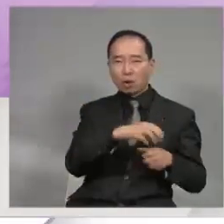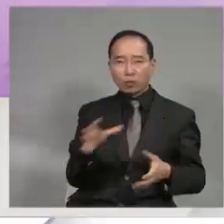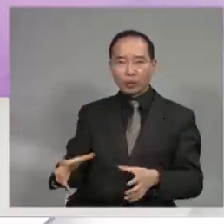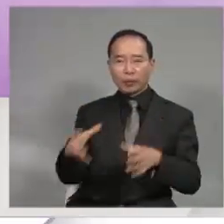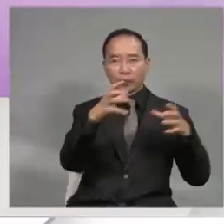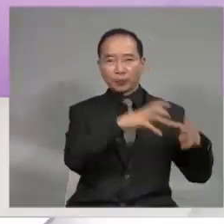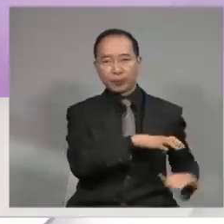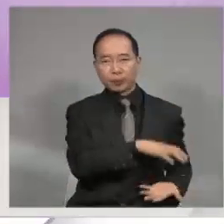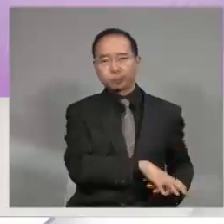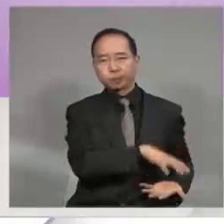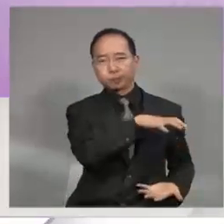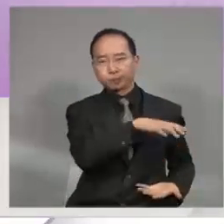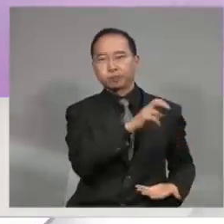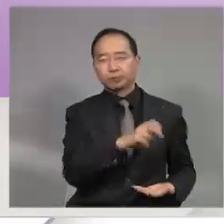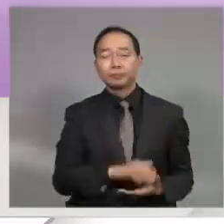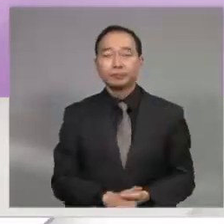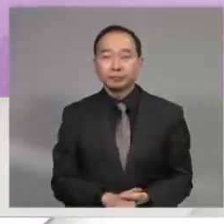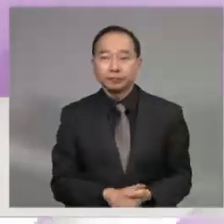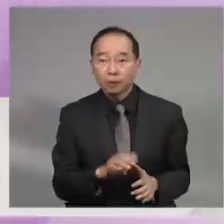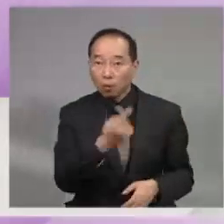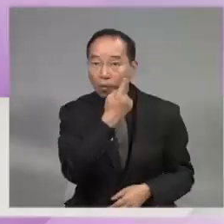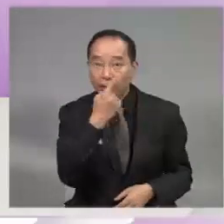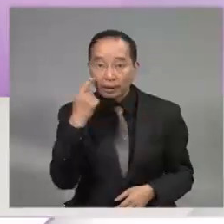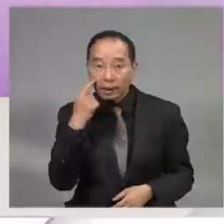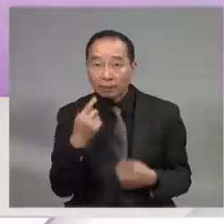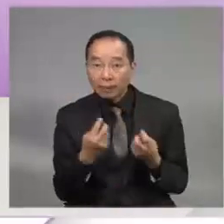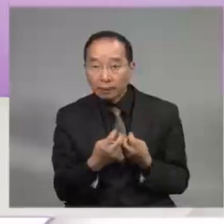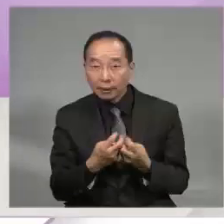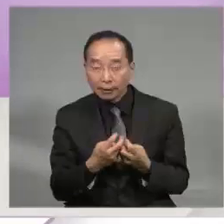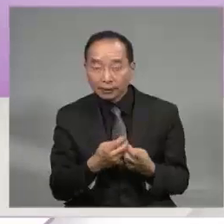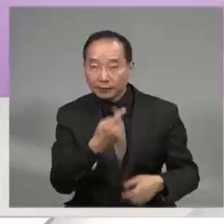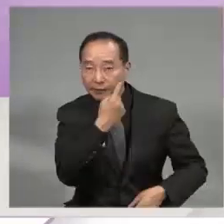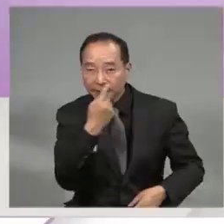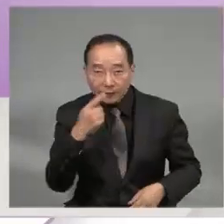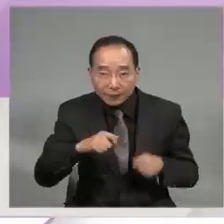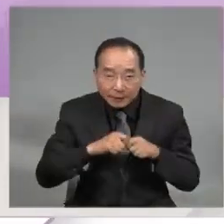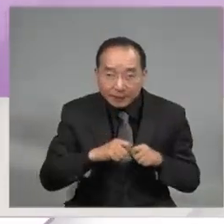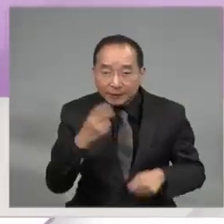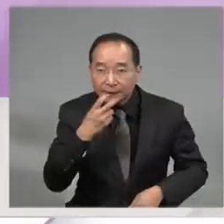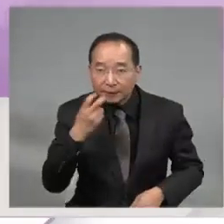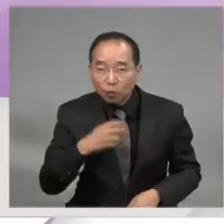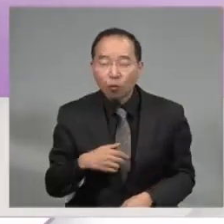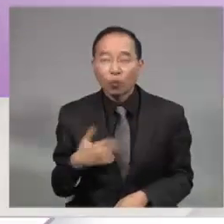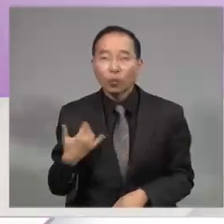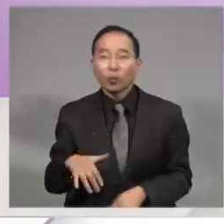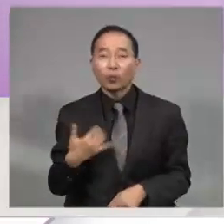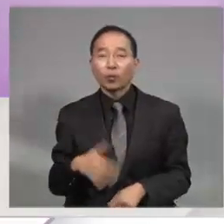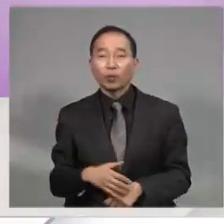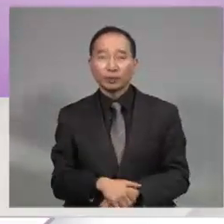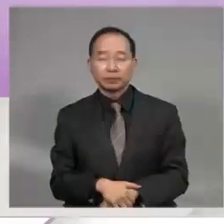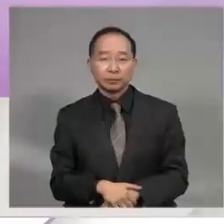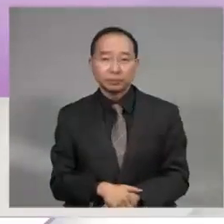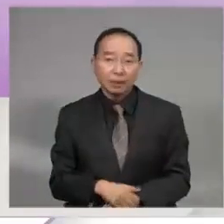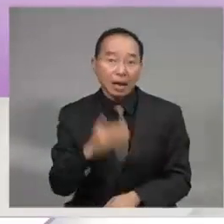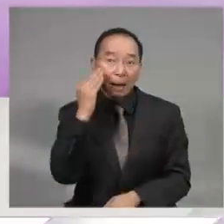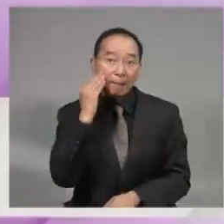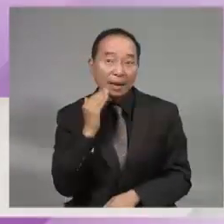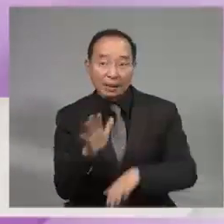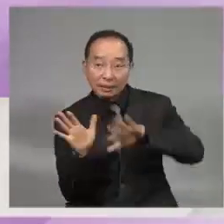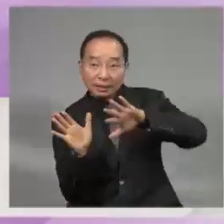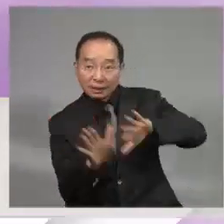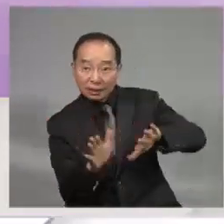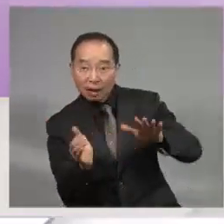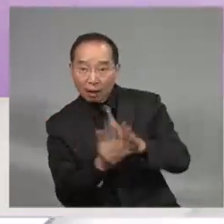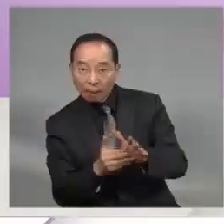됩니다. 네, 지금 확인을 하고 계시는 모습인데 굉장히 꼼꼼하게 체크를 하시네요. 그렇죠. 이미 저 파란색 저희 스티커는 아까도